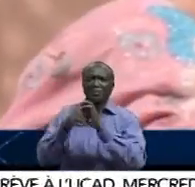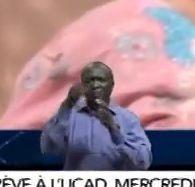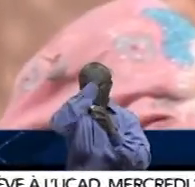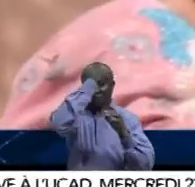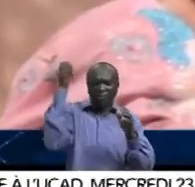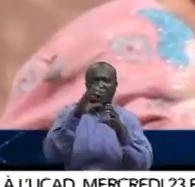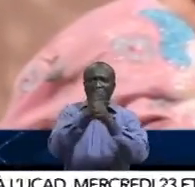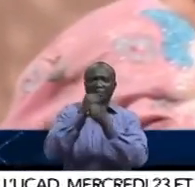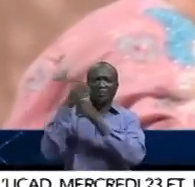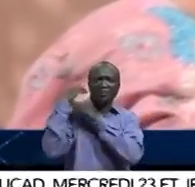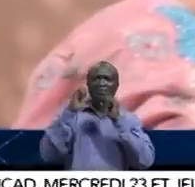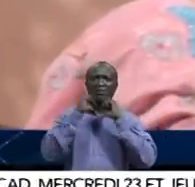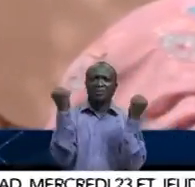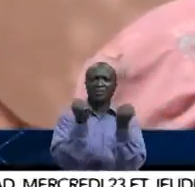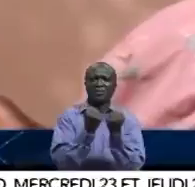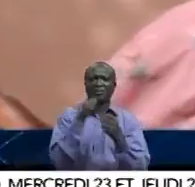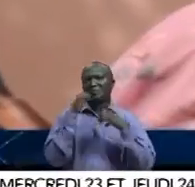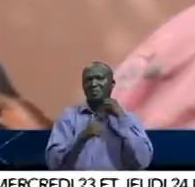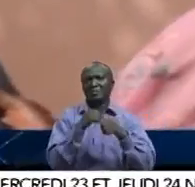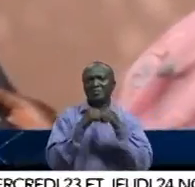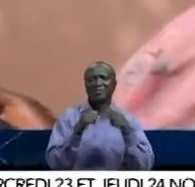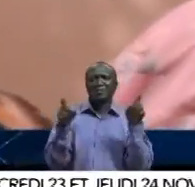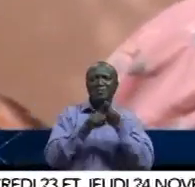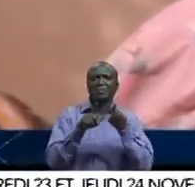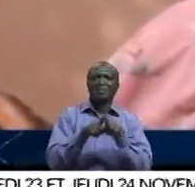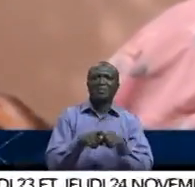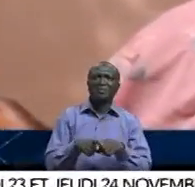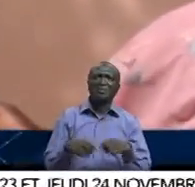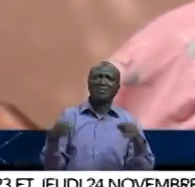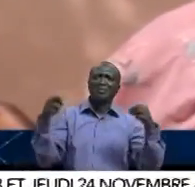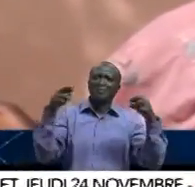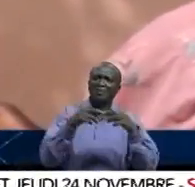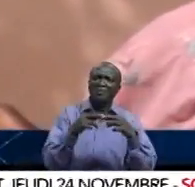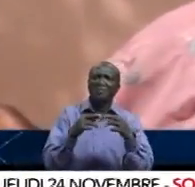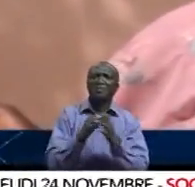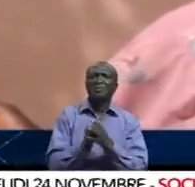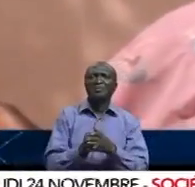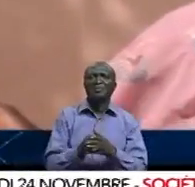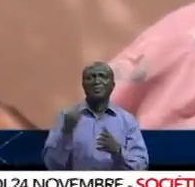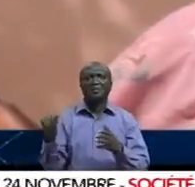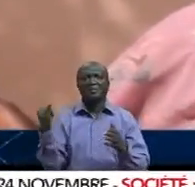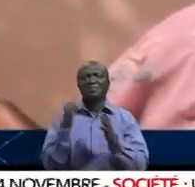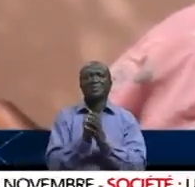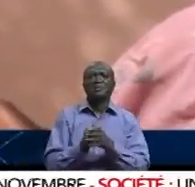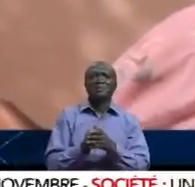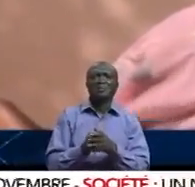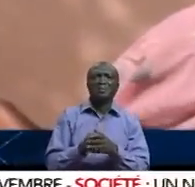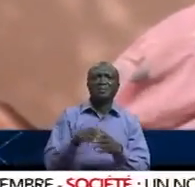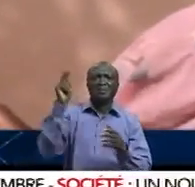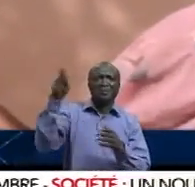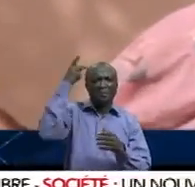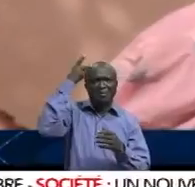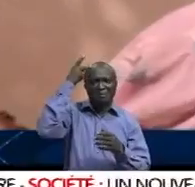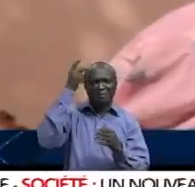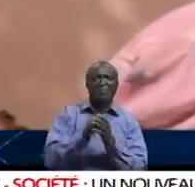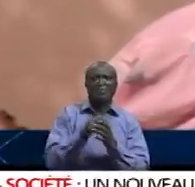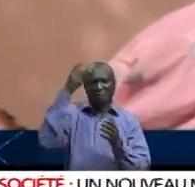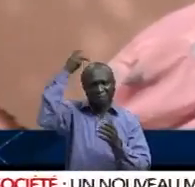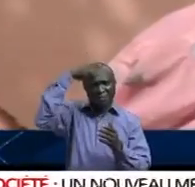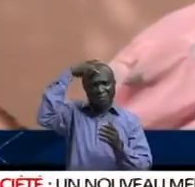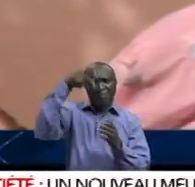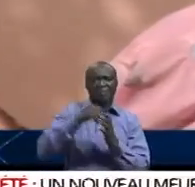prise en charge sociale des difficultés aussi liées à leurs outils pédagogiques et d'autres types de problèmes nous avons essayé de répondre à tout